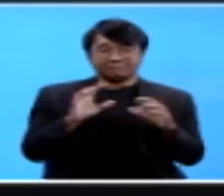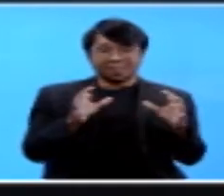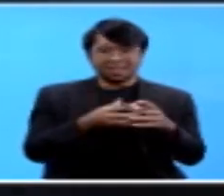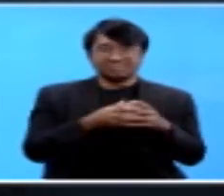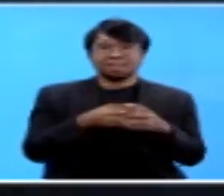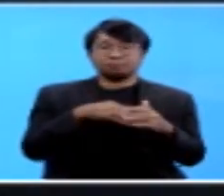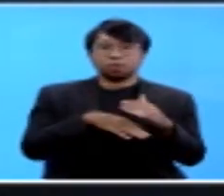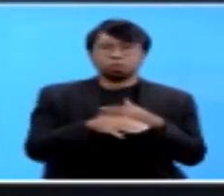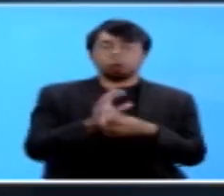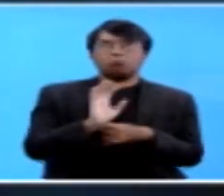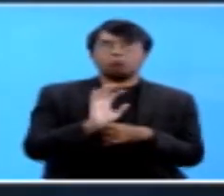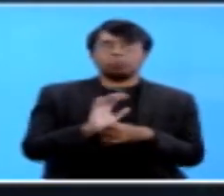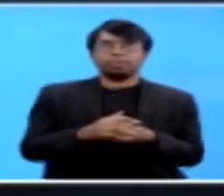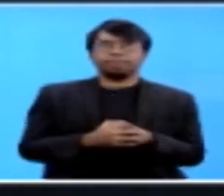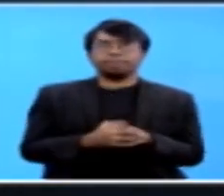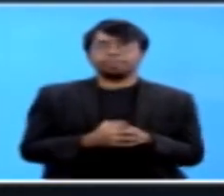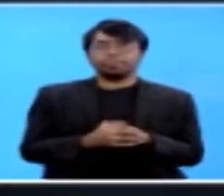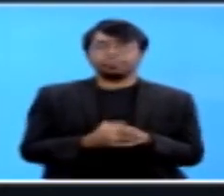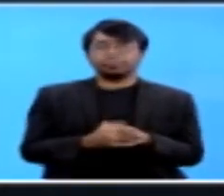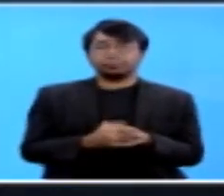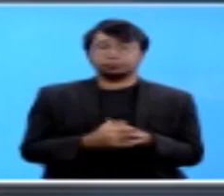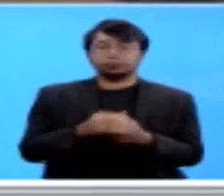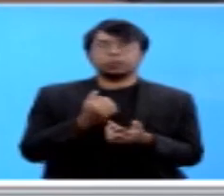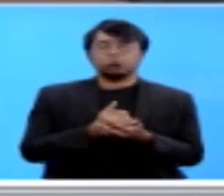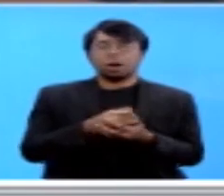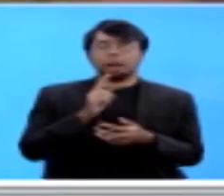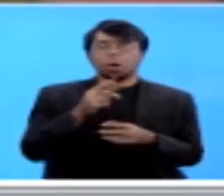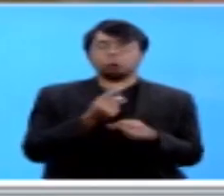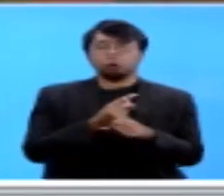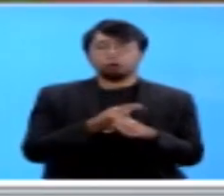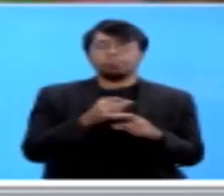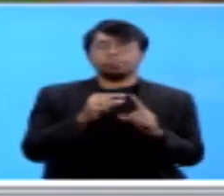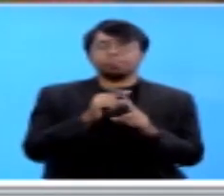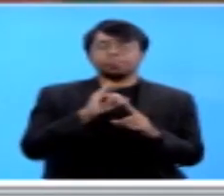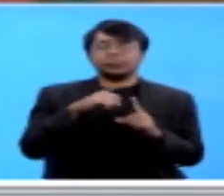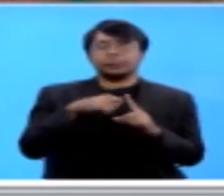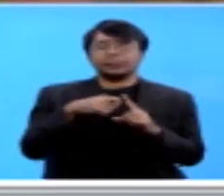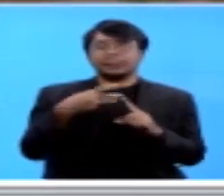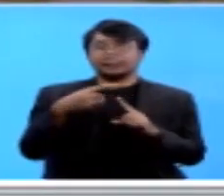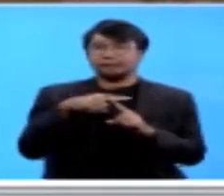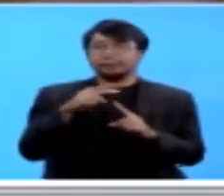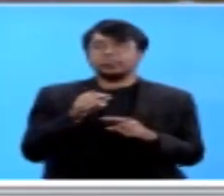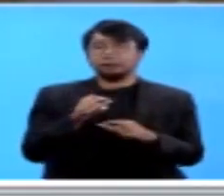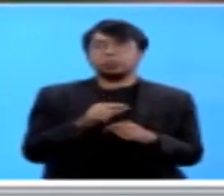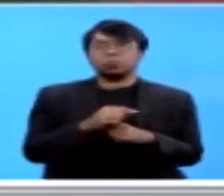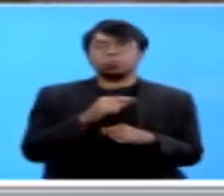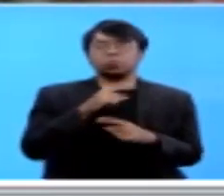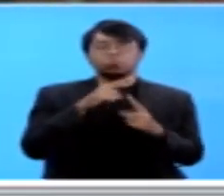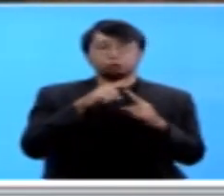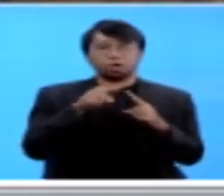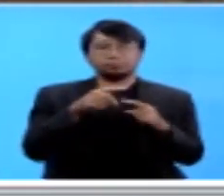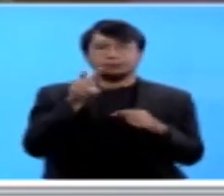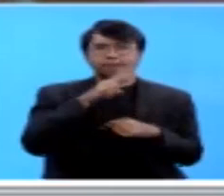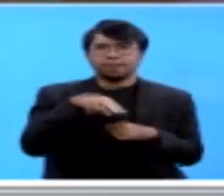Nah, guru piket inilah yang seharusnya bertindak untuk mencari anak di sekitar situ gitu. Jadi kalau memang dia ada di depan sekolahan, di warung